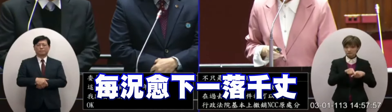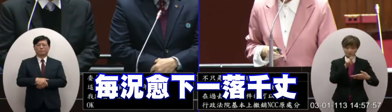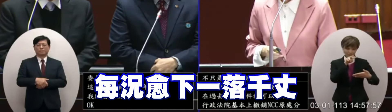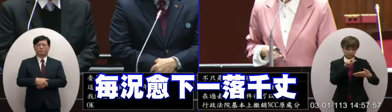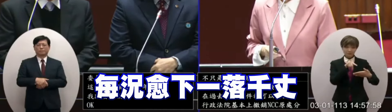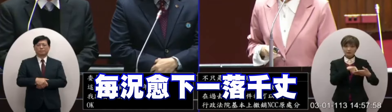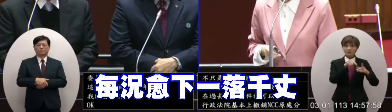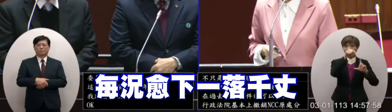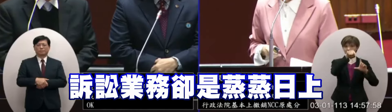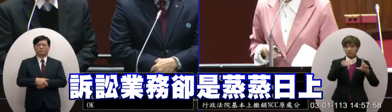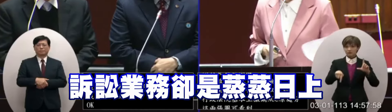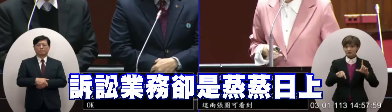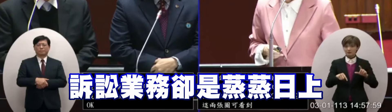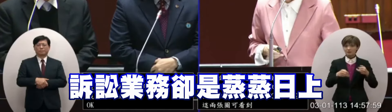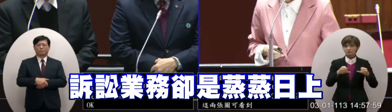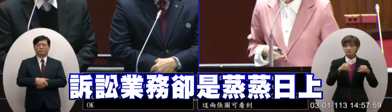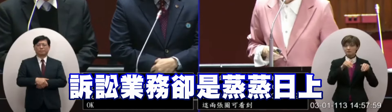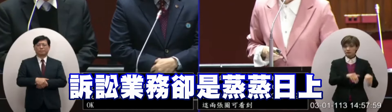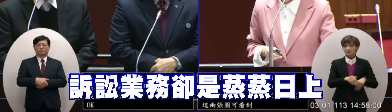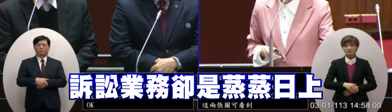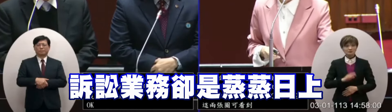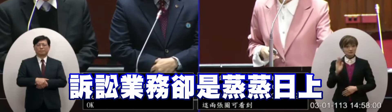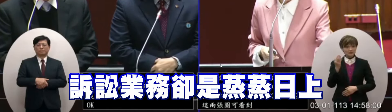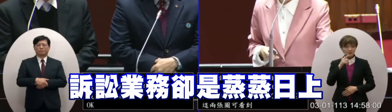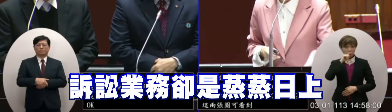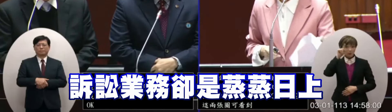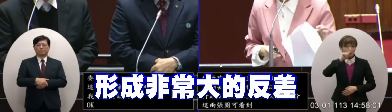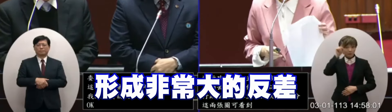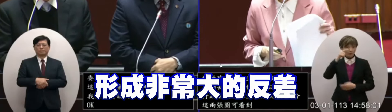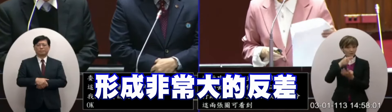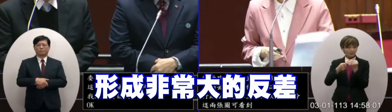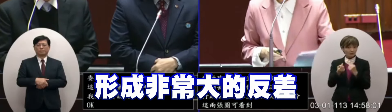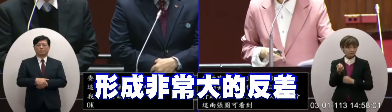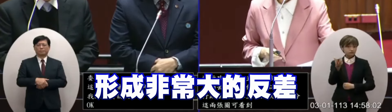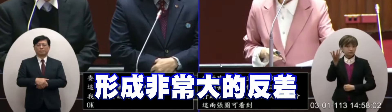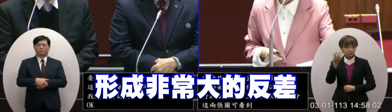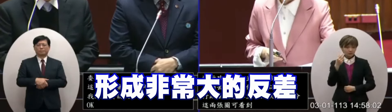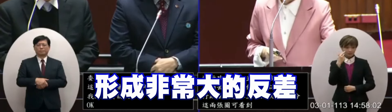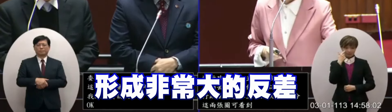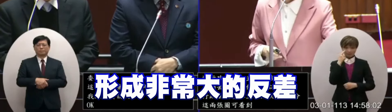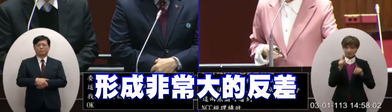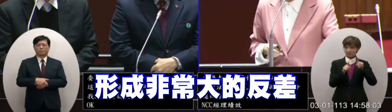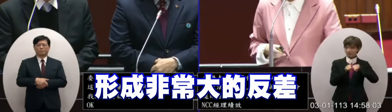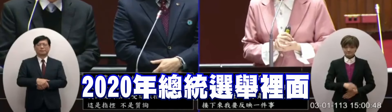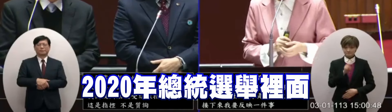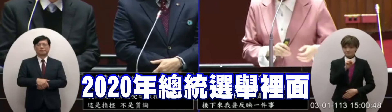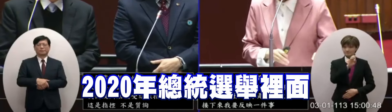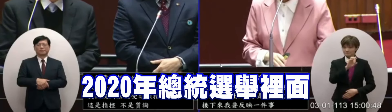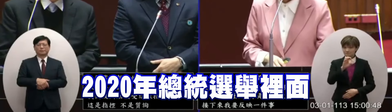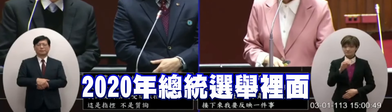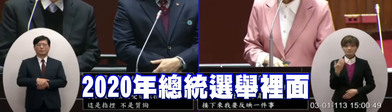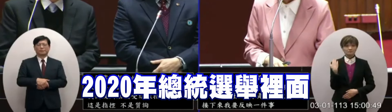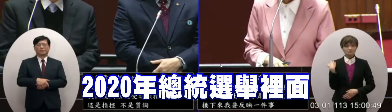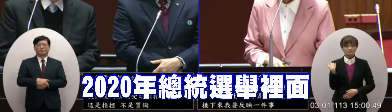每况愈下，一落千丈，但是他的诉讼业务却是蒸蒸日上，形成非常大的反差。